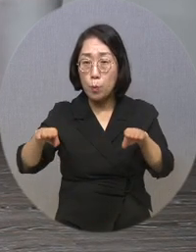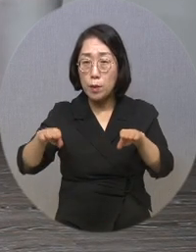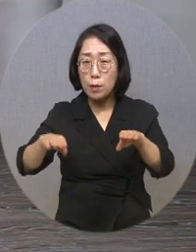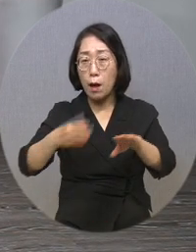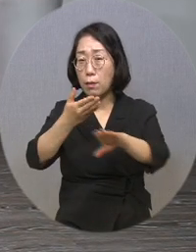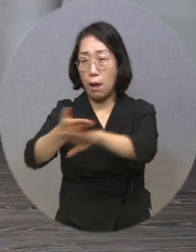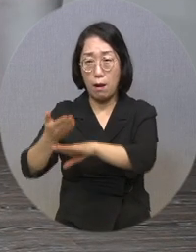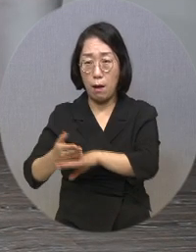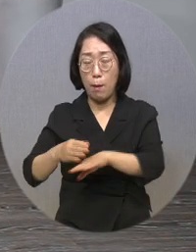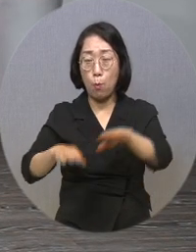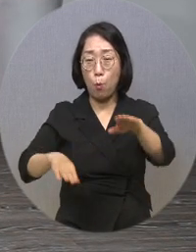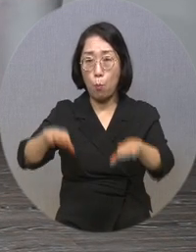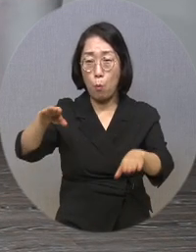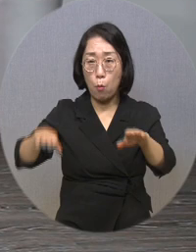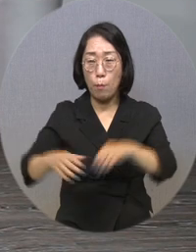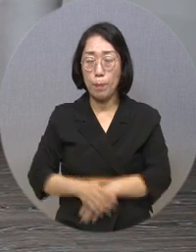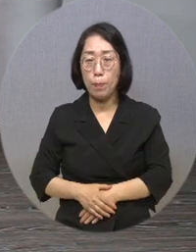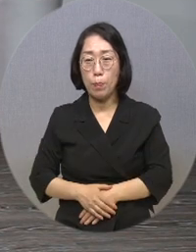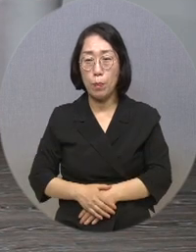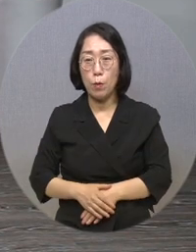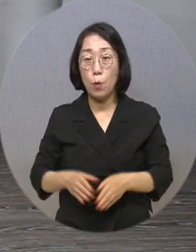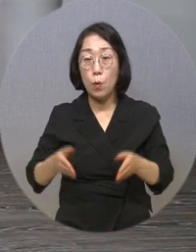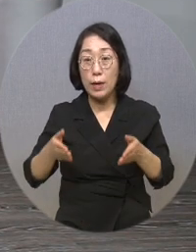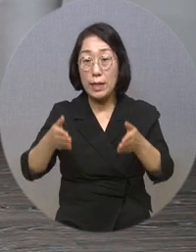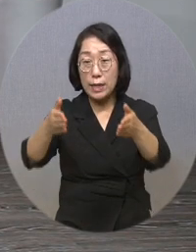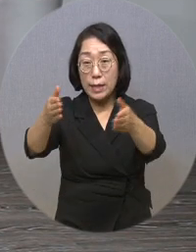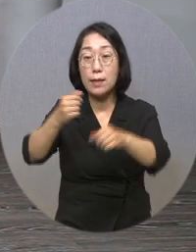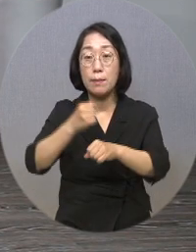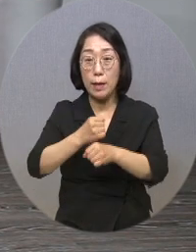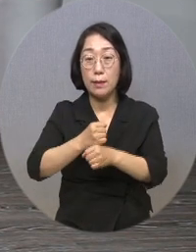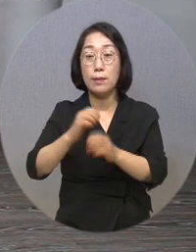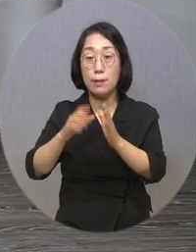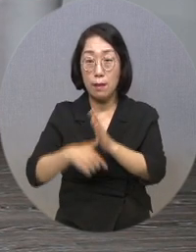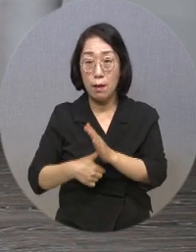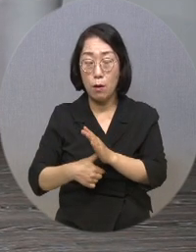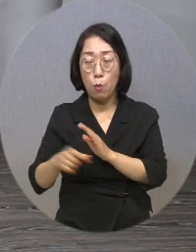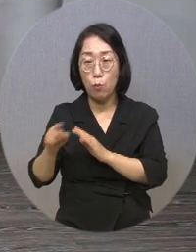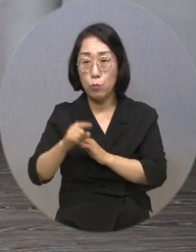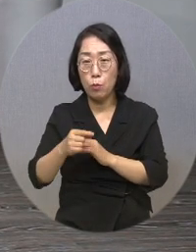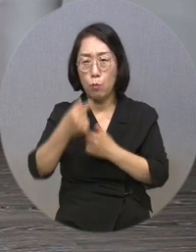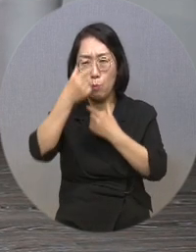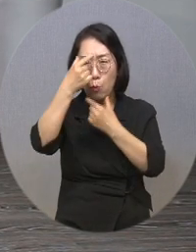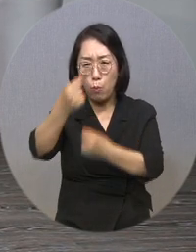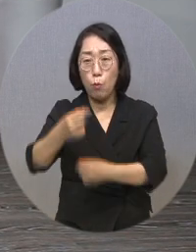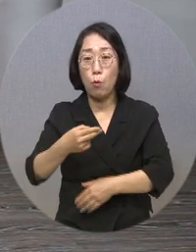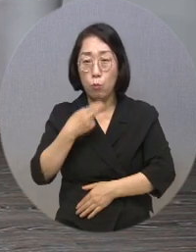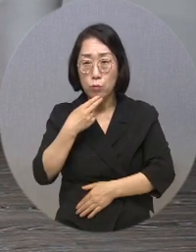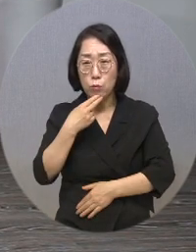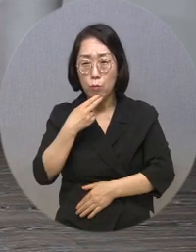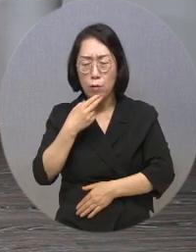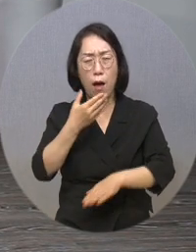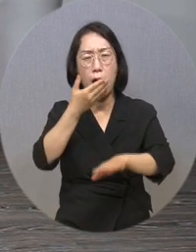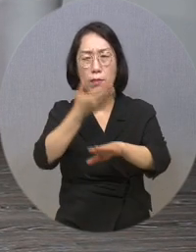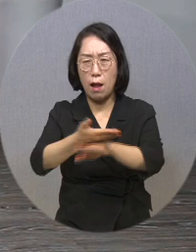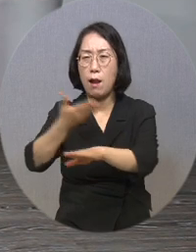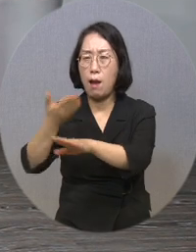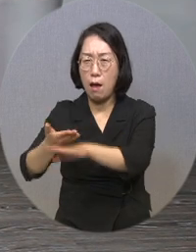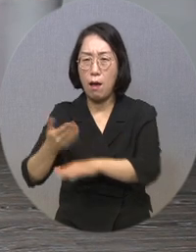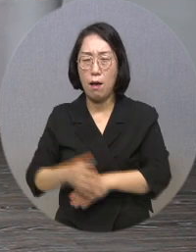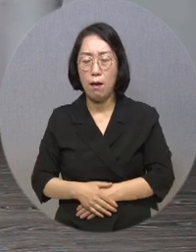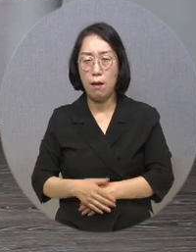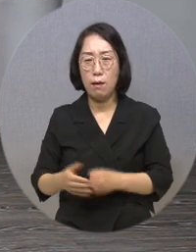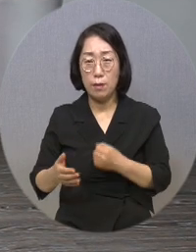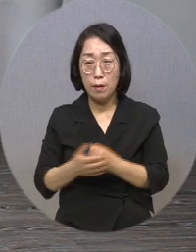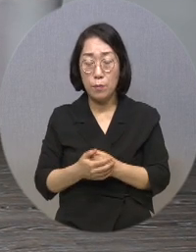또 실제 도로 포장을 하거나 예를 들면 보도구를 만드는데 어떤 규격화가 되지 않으니까 천차만별의 높이가 그럼